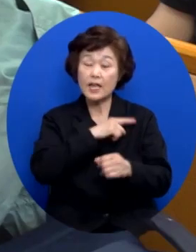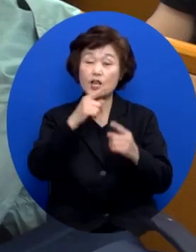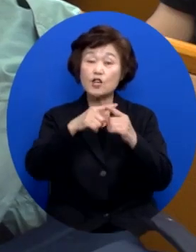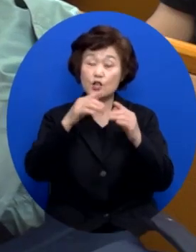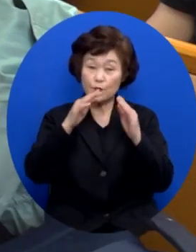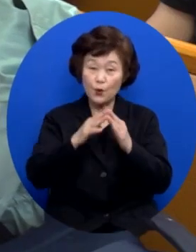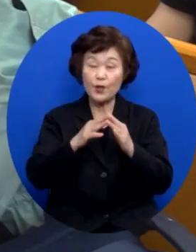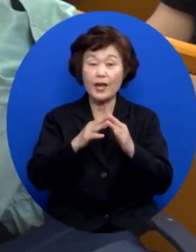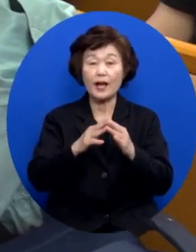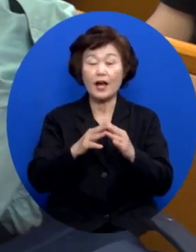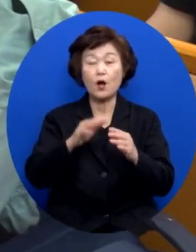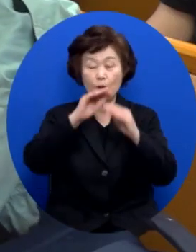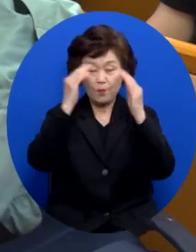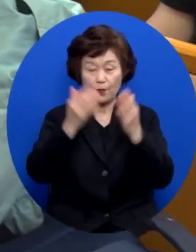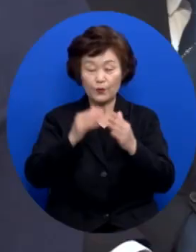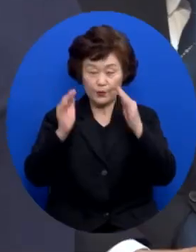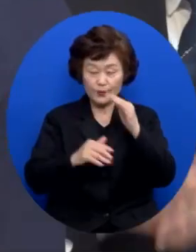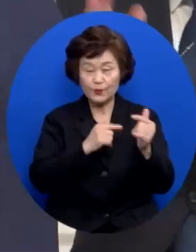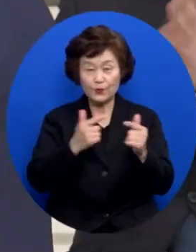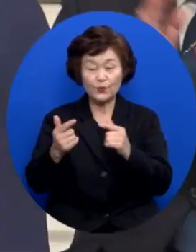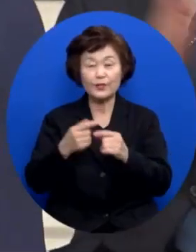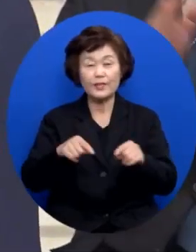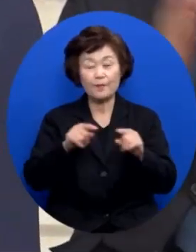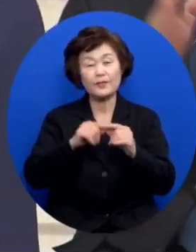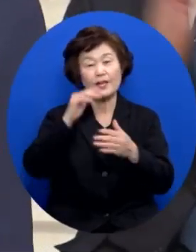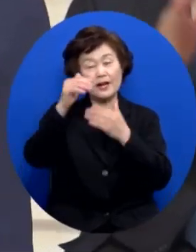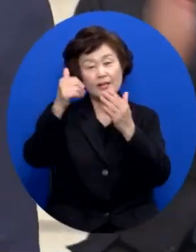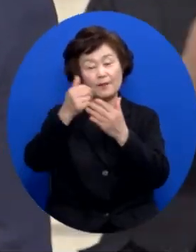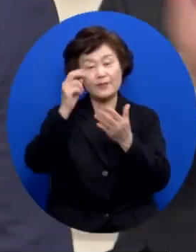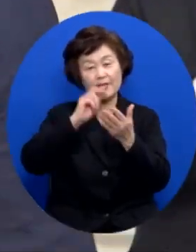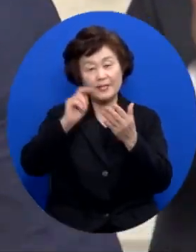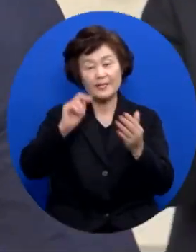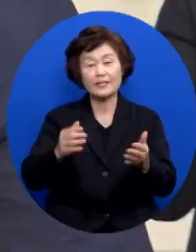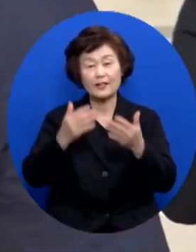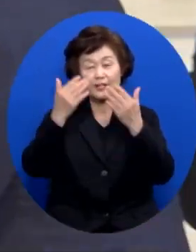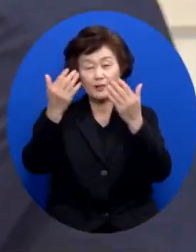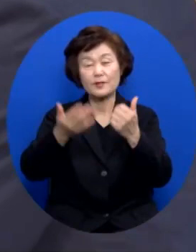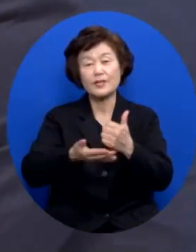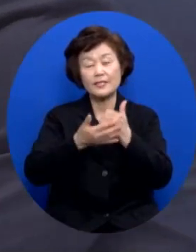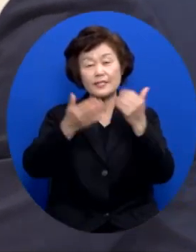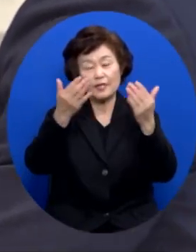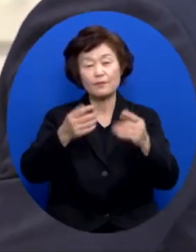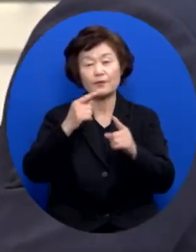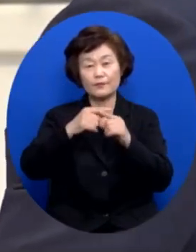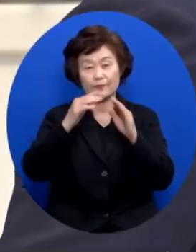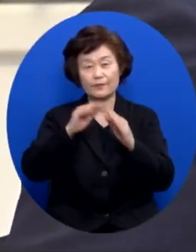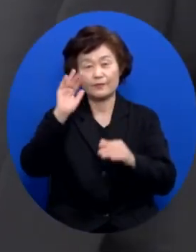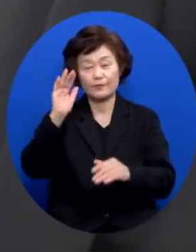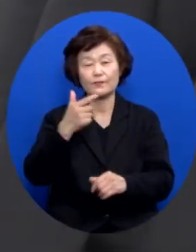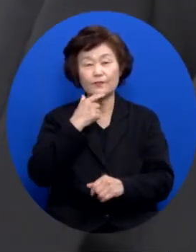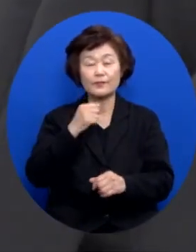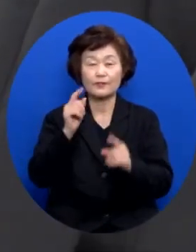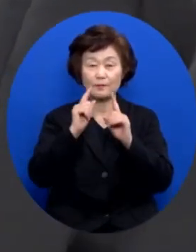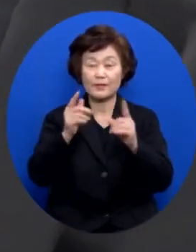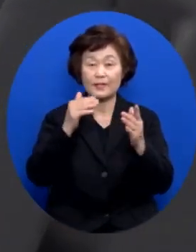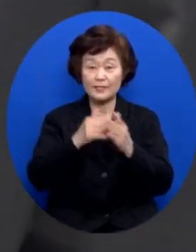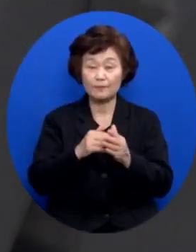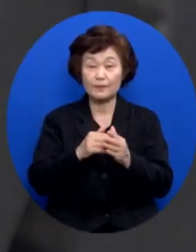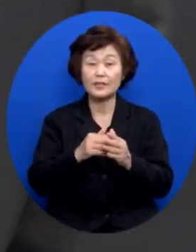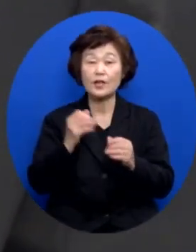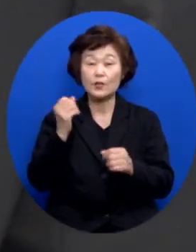서며 온성도가 모여 하나님께 찬양하고 친송 받는 교회가 되길 바란다고 전했습니다 이어진